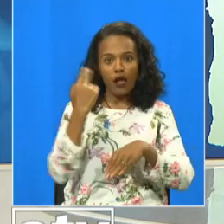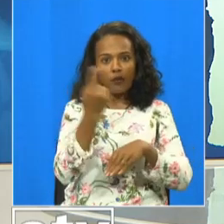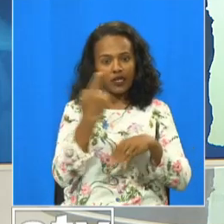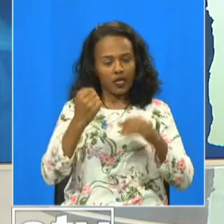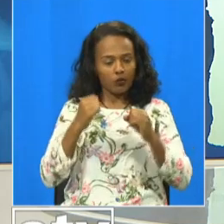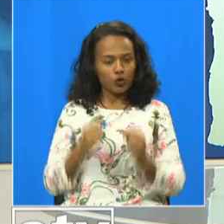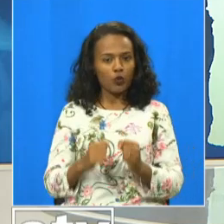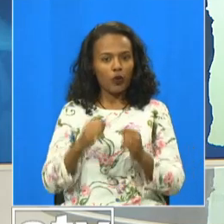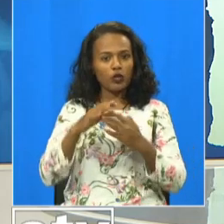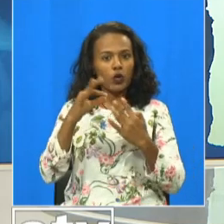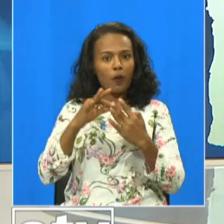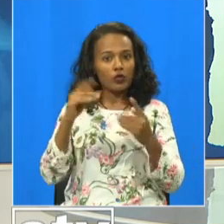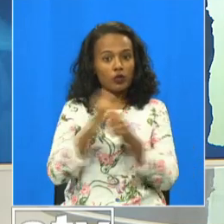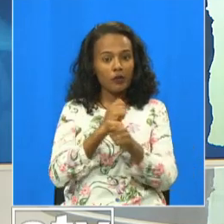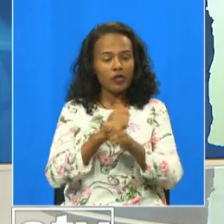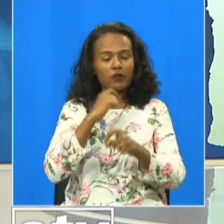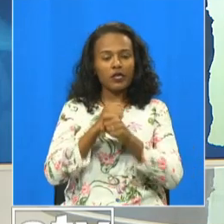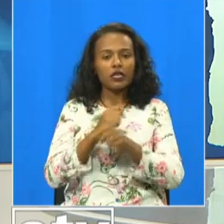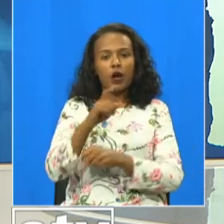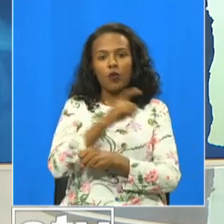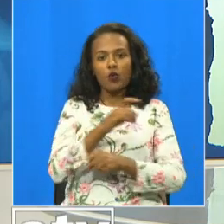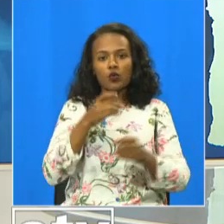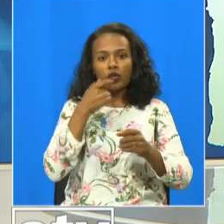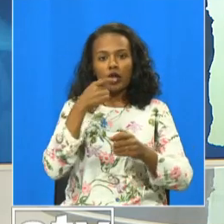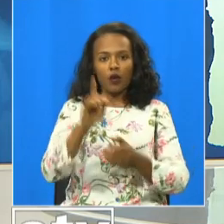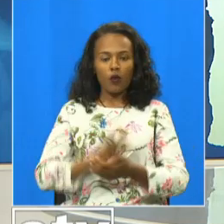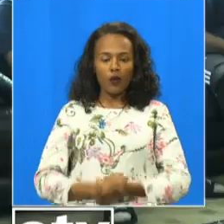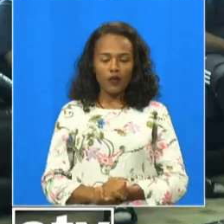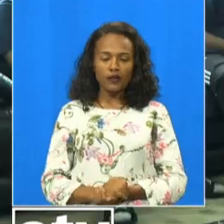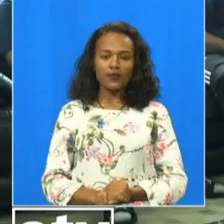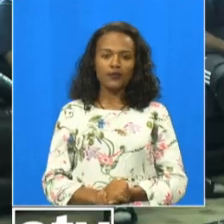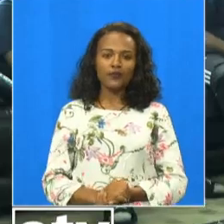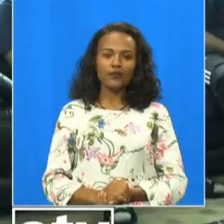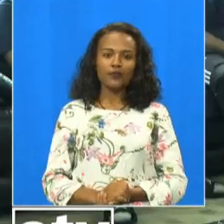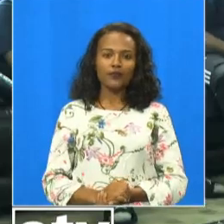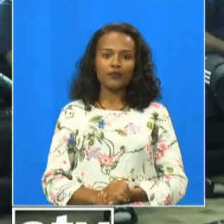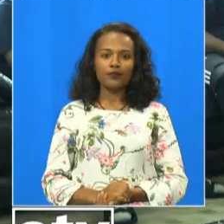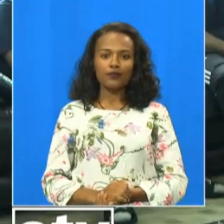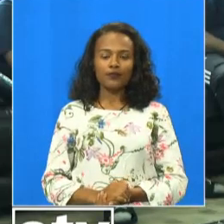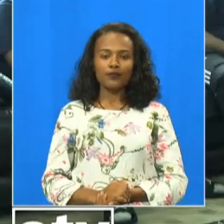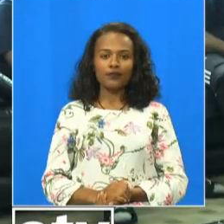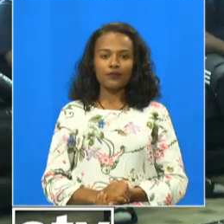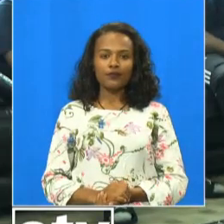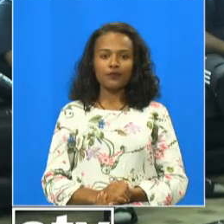የሚችሉባቸውን አማራጮች ለመተግበር እየሰራ መሆኑን ገልጿል። በተለይም ተጋቡ